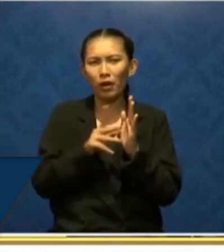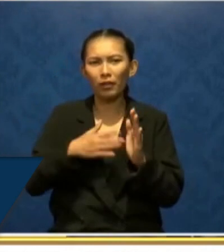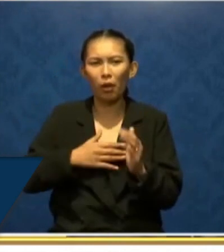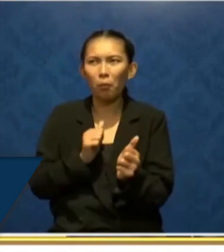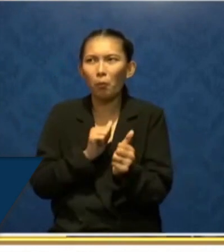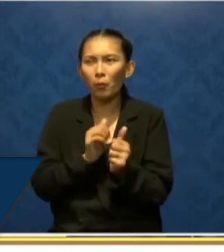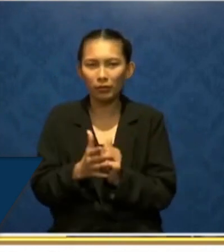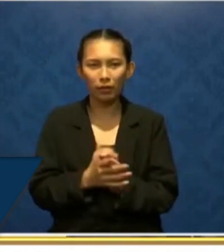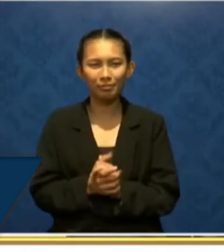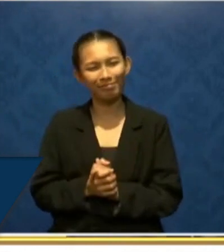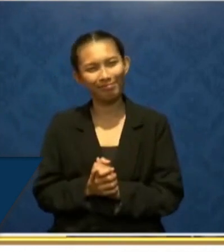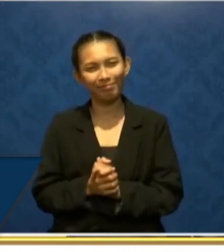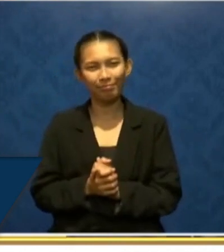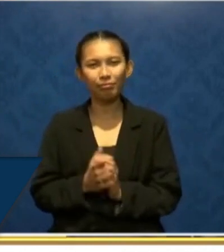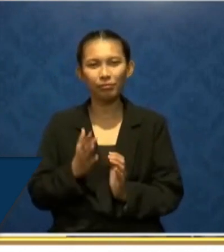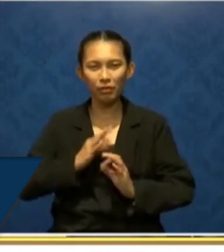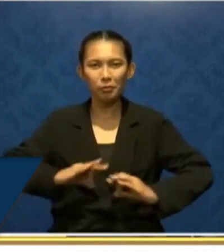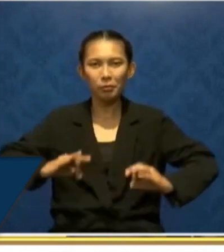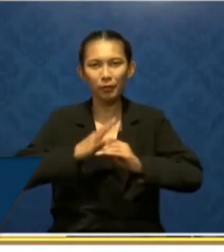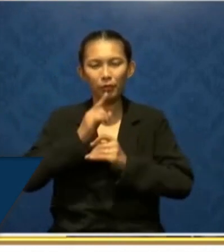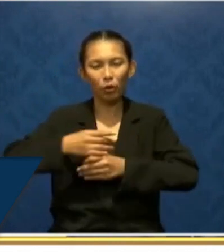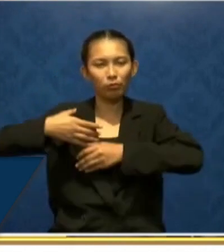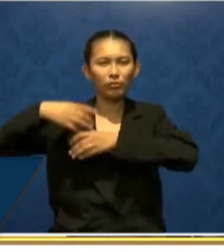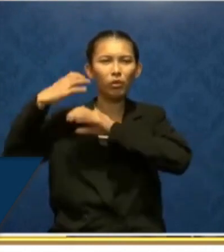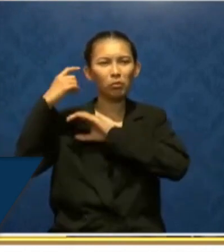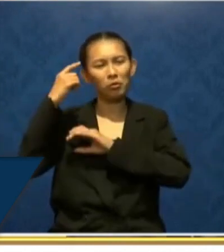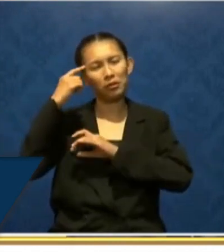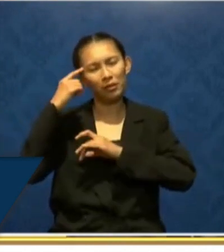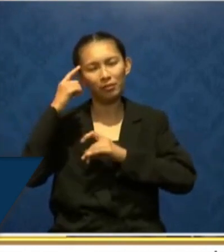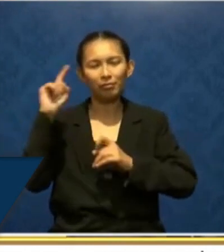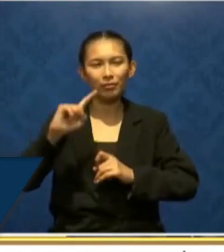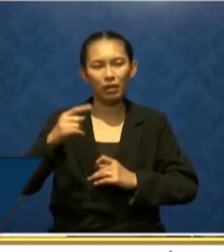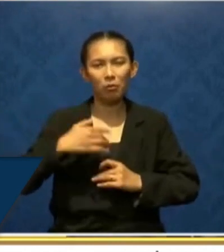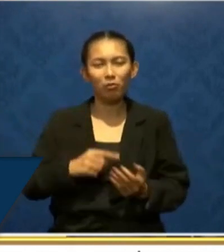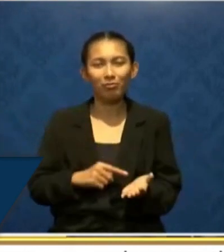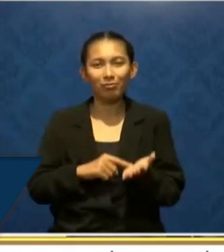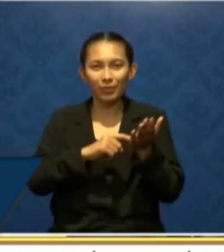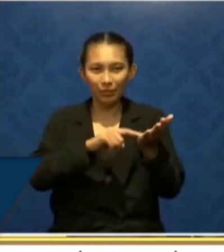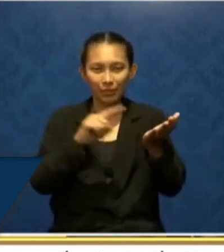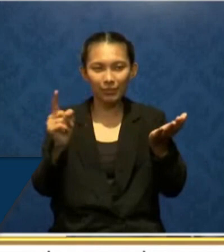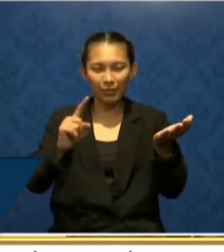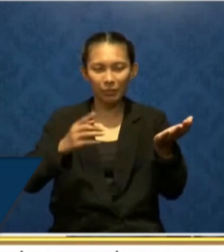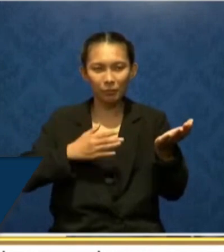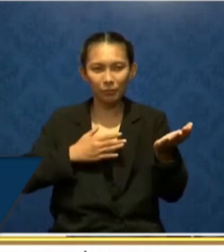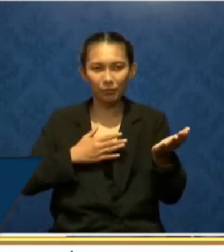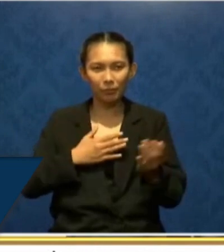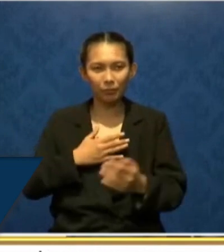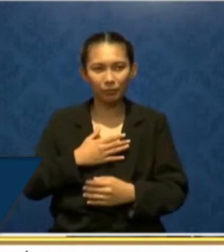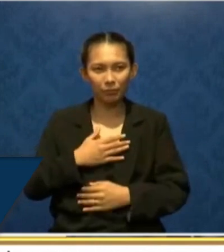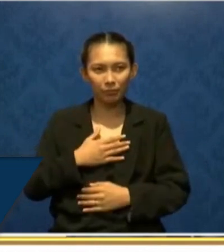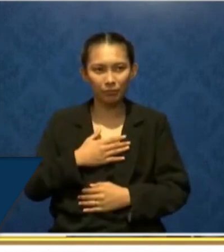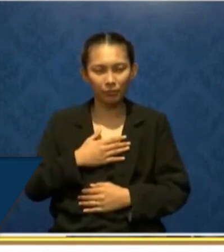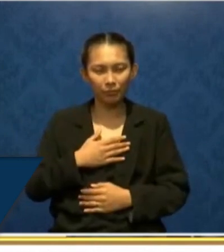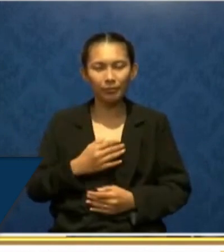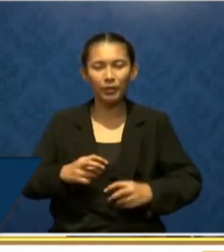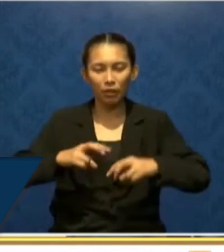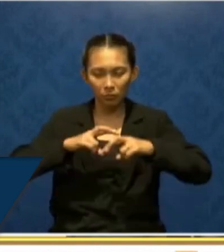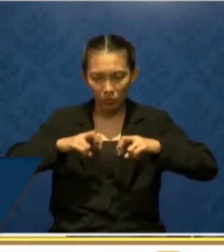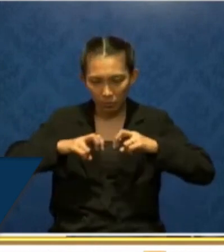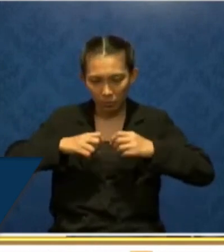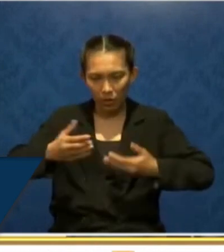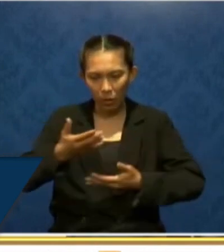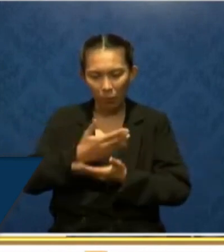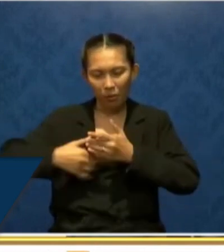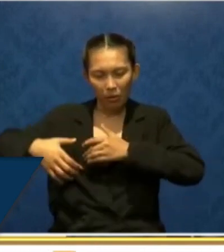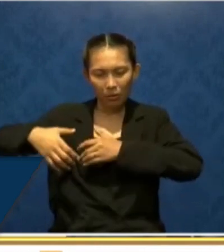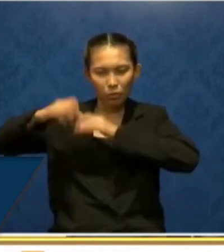าชนครับเราควรจะทบทวนผมจึงเสนอแบบนี้ครับท่านประธานว่าในการศึกษาในการทบ